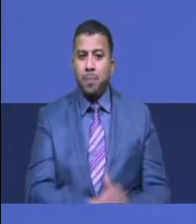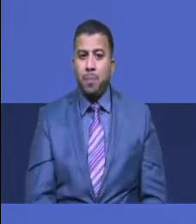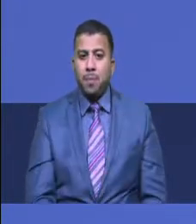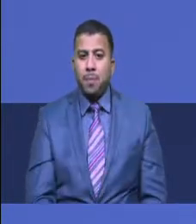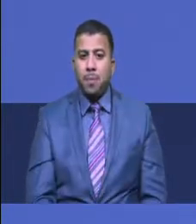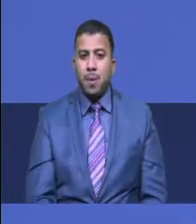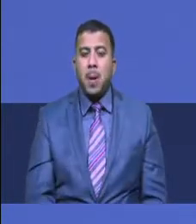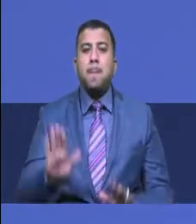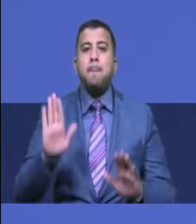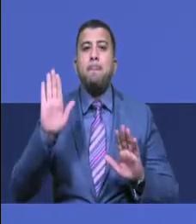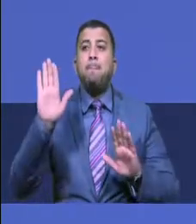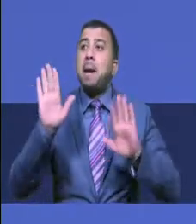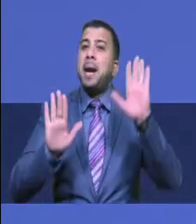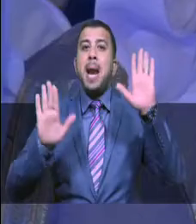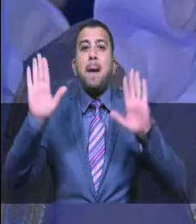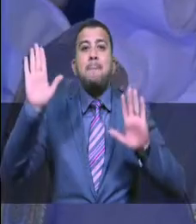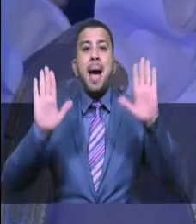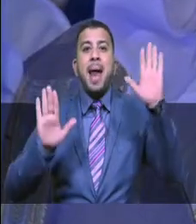برلمان الأطفال،